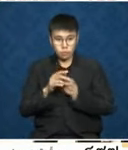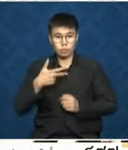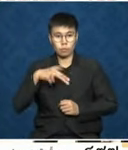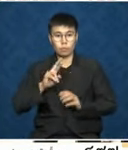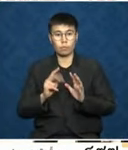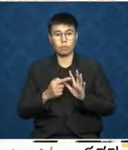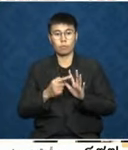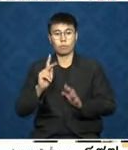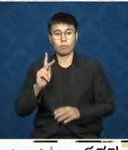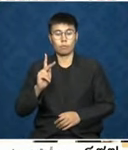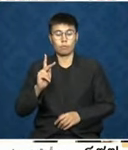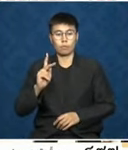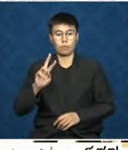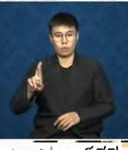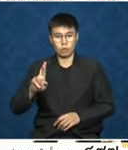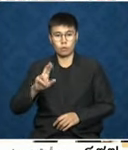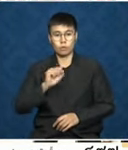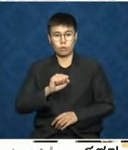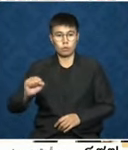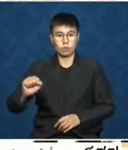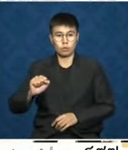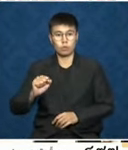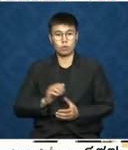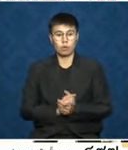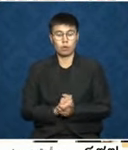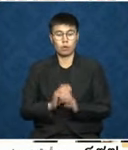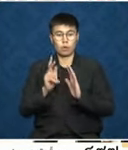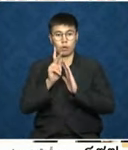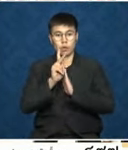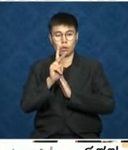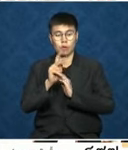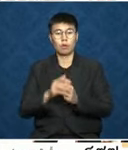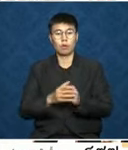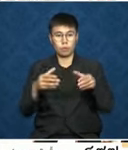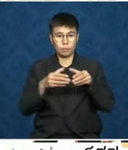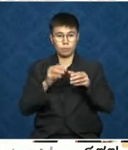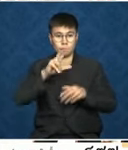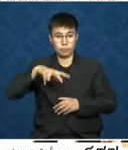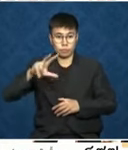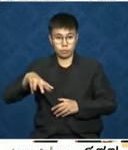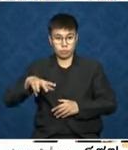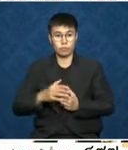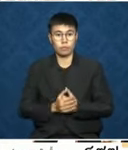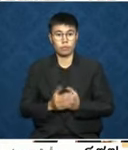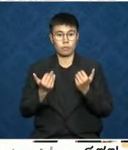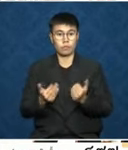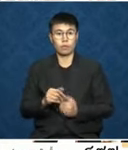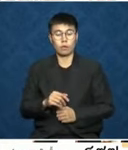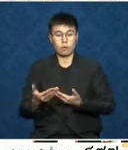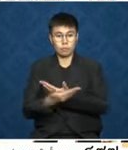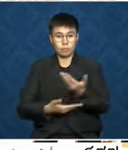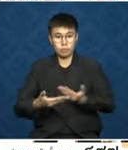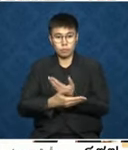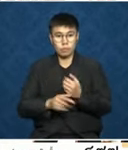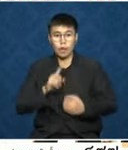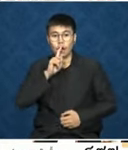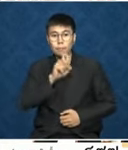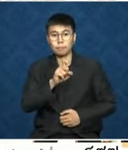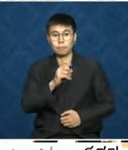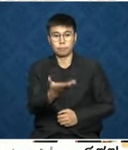พลากรพิมพนิตสมาชิกสภาผู้แทนราษฎรจังหวัดกาฬสินธุ์พรรคเพื่อไทยครับท่านประธานวันนี้ผมมีเรื่องหาลือกับท่านประธาน